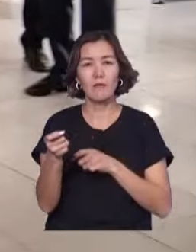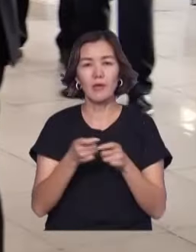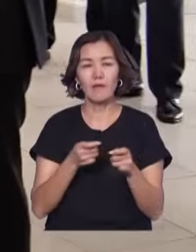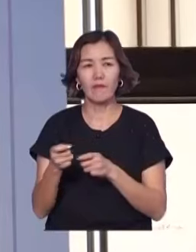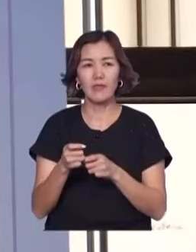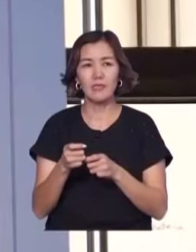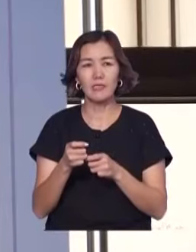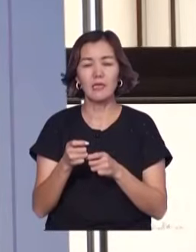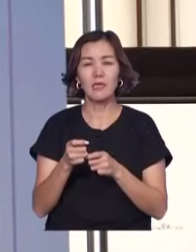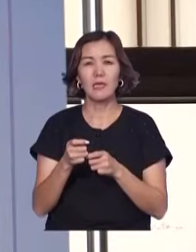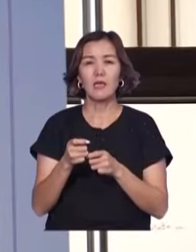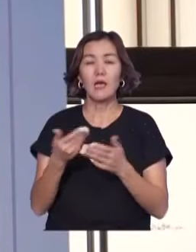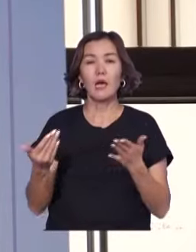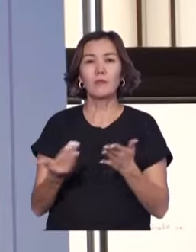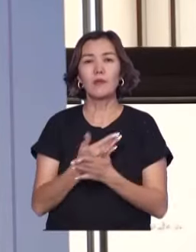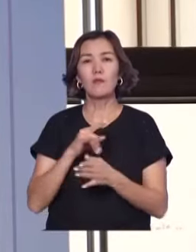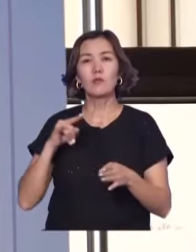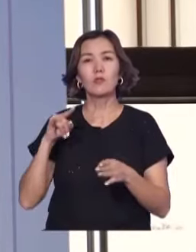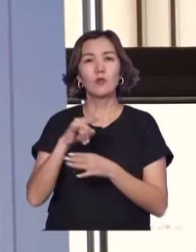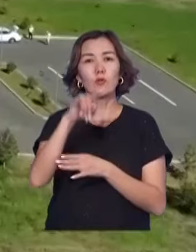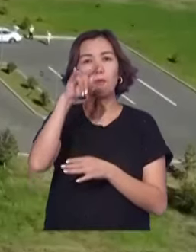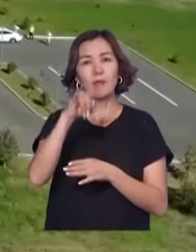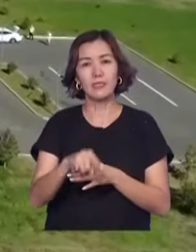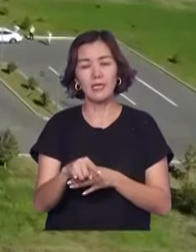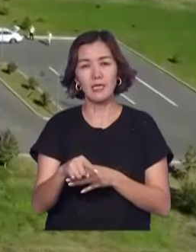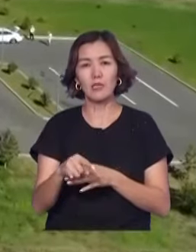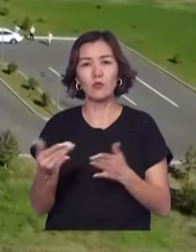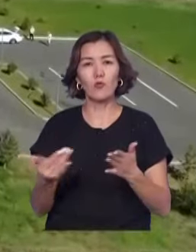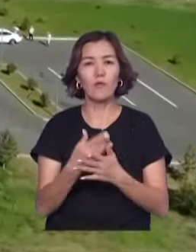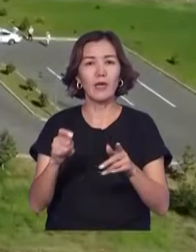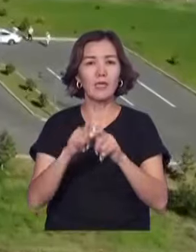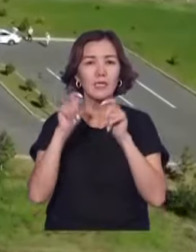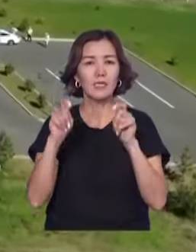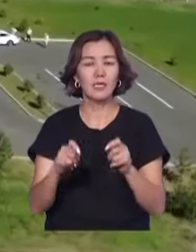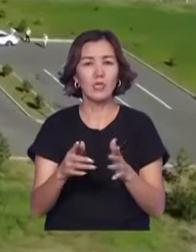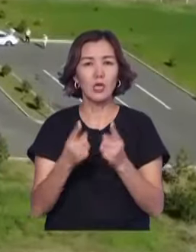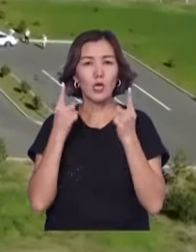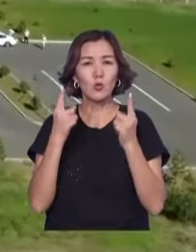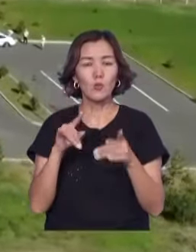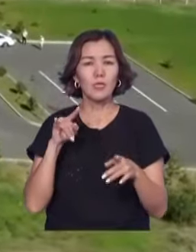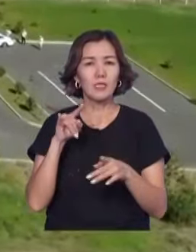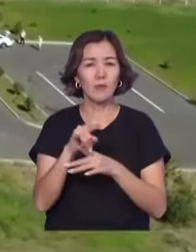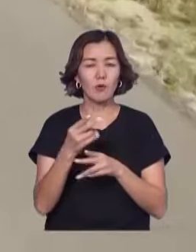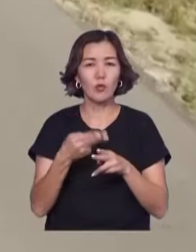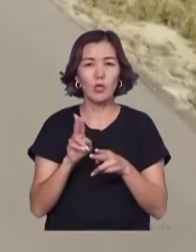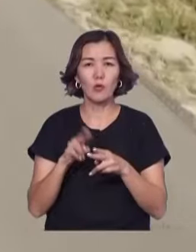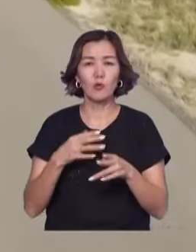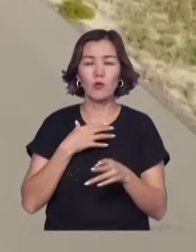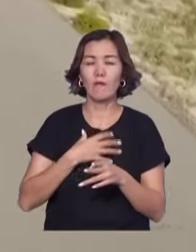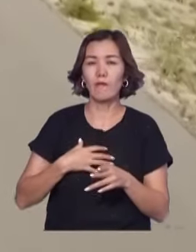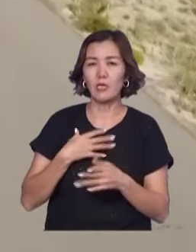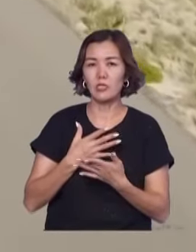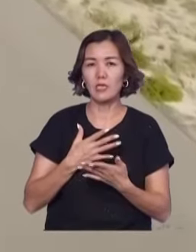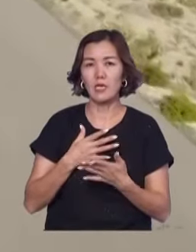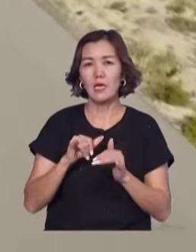о функционировании обновленной взлетно-посадочной полосы, которая теперь принимает крупные самолеты, что является важным для